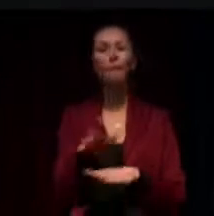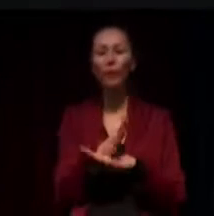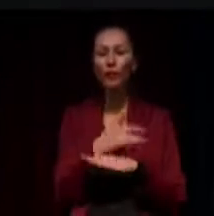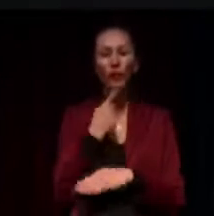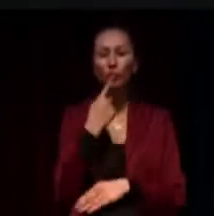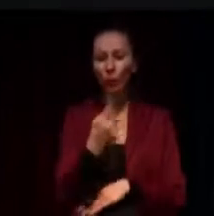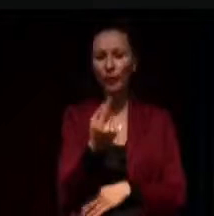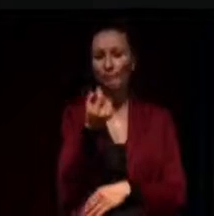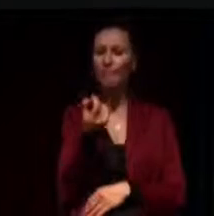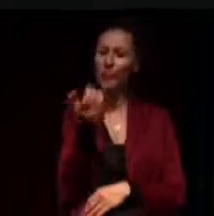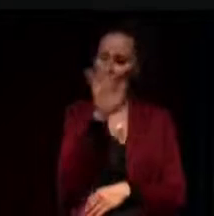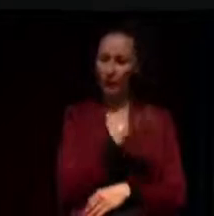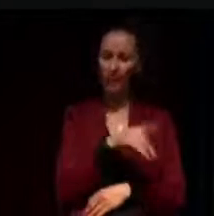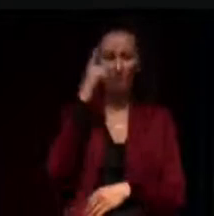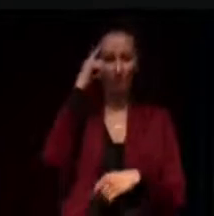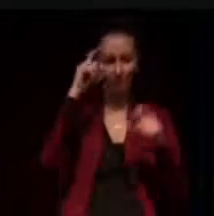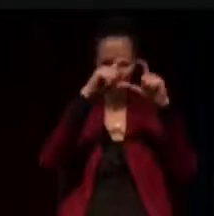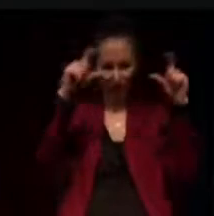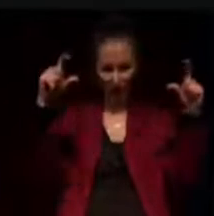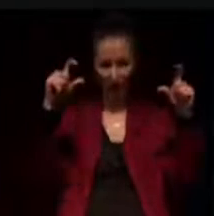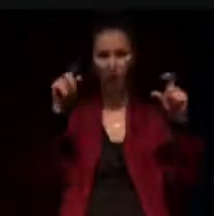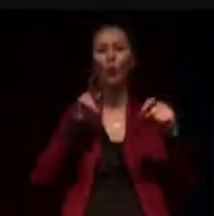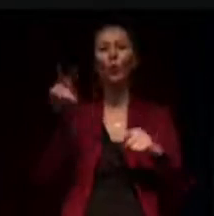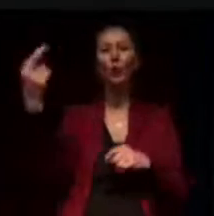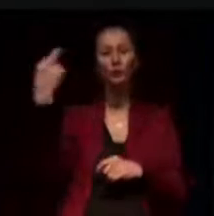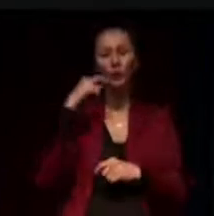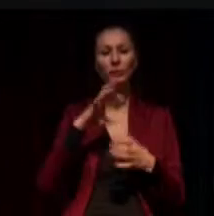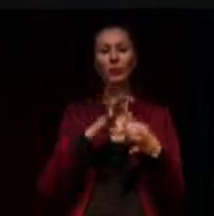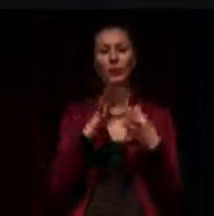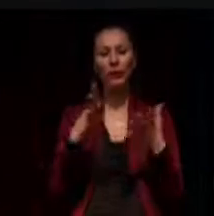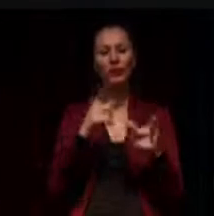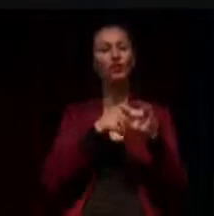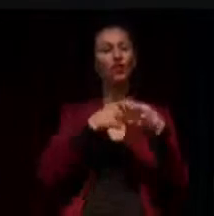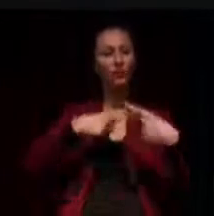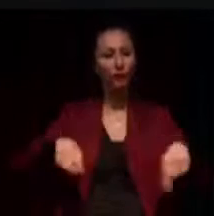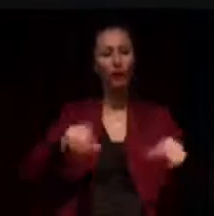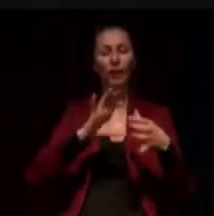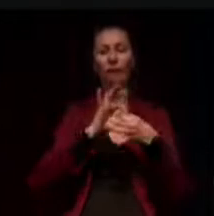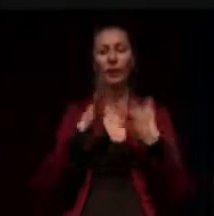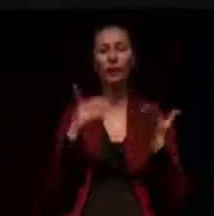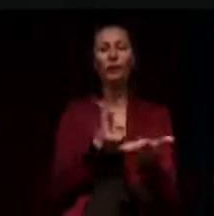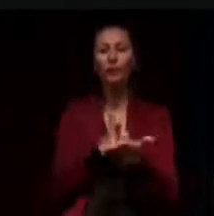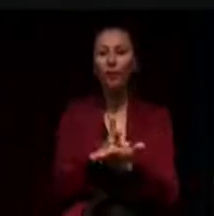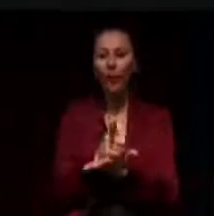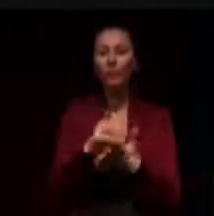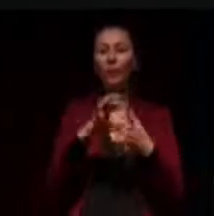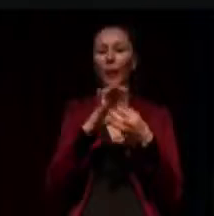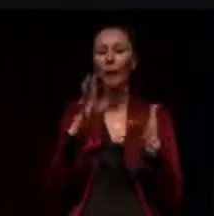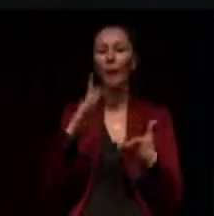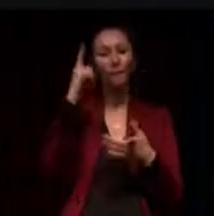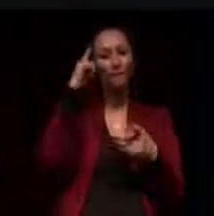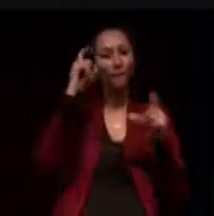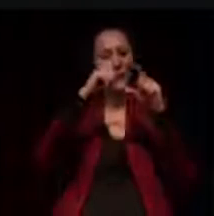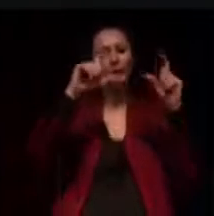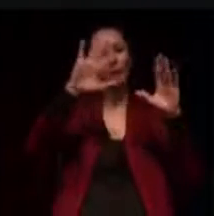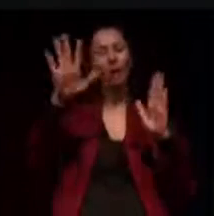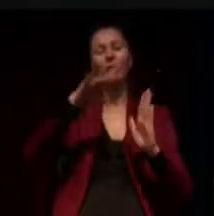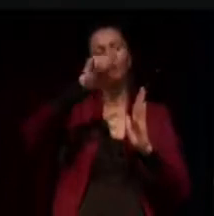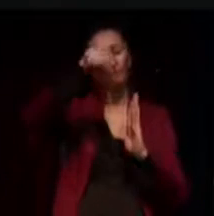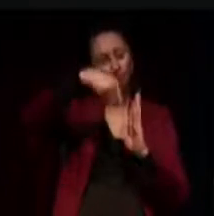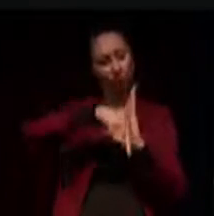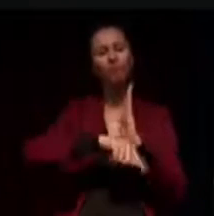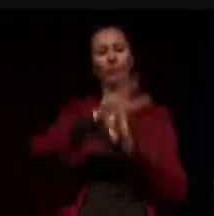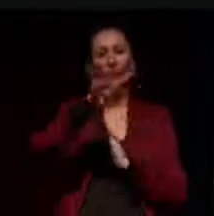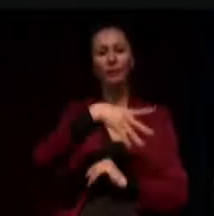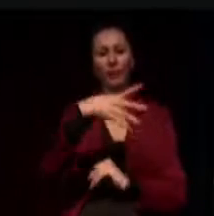neden söylediğimi birazdan başlıklara geldiğimde, ulaşımla ilgili, çevreyle ilgili, tarımla ilgili başlıklara geldiğimde daha detaylıca